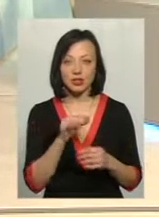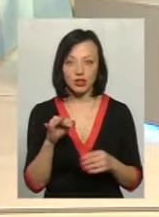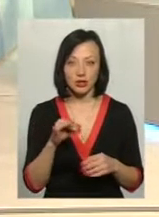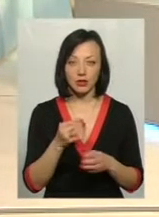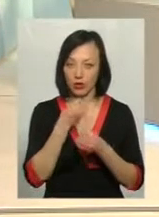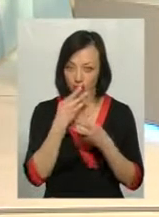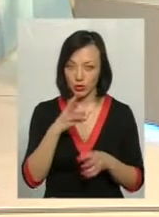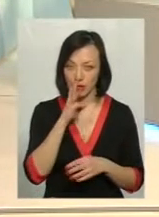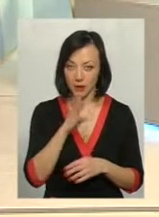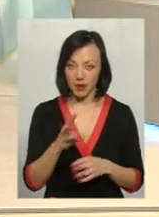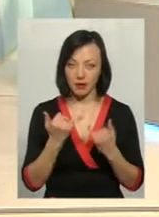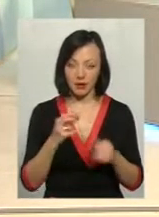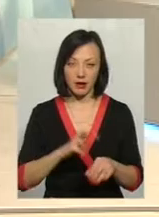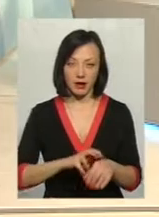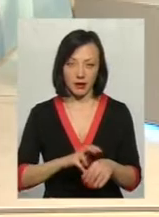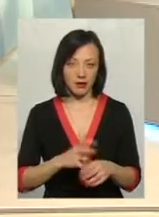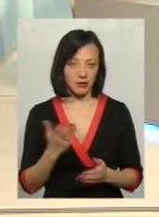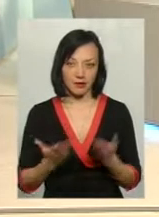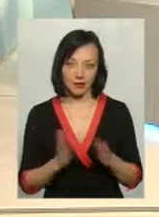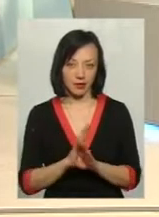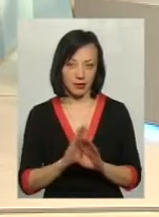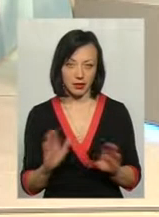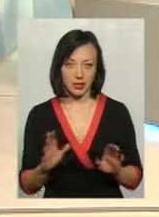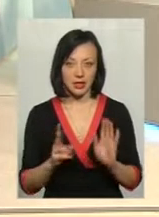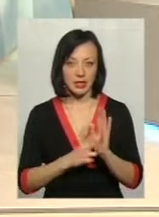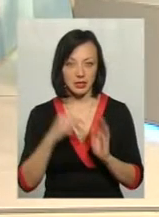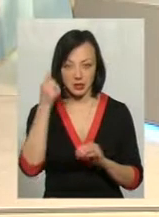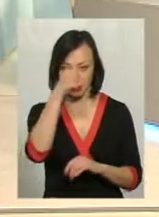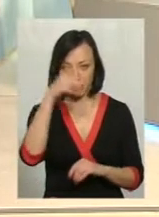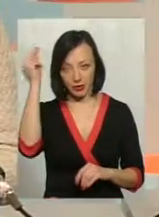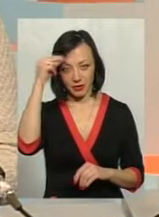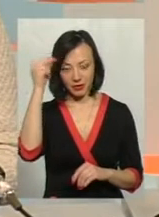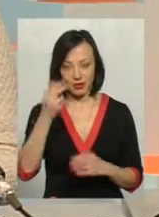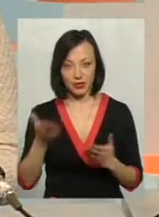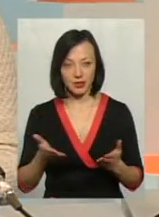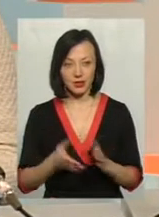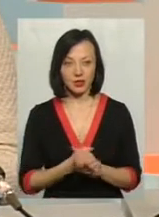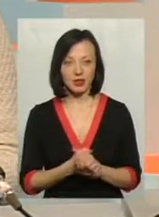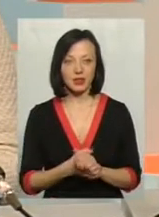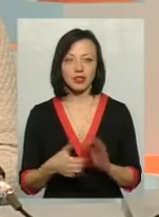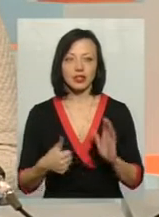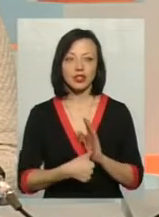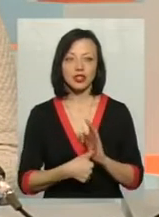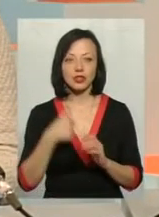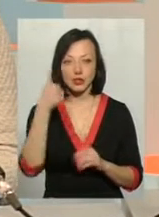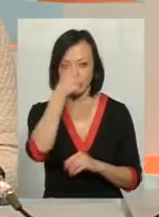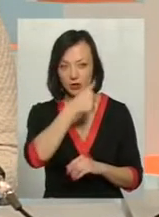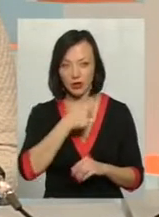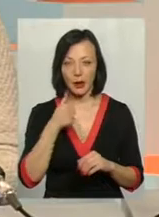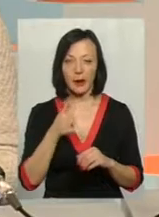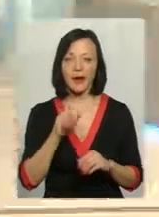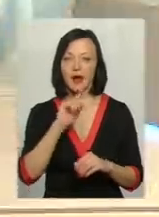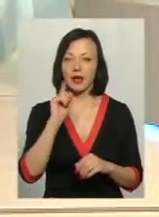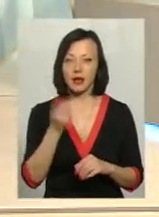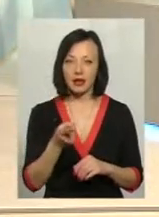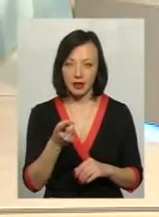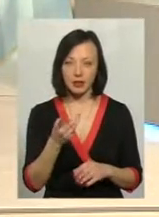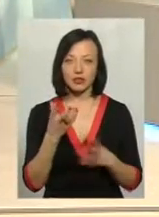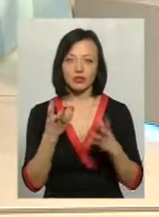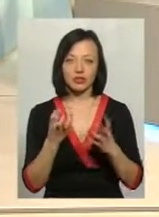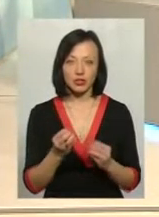достойна зарплата для лікаря? Мабуть, що ні. 7 років навчатись. 6 років навчання, мінімум рік